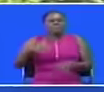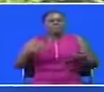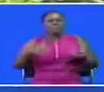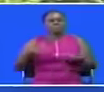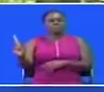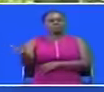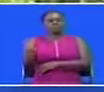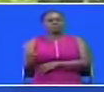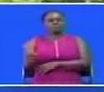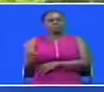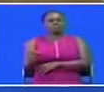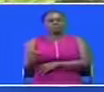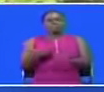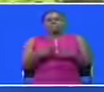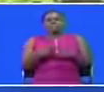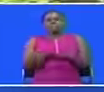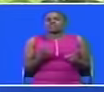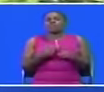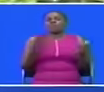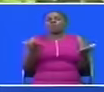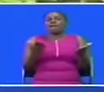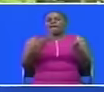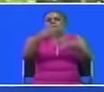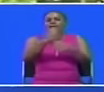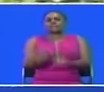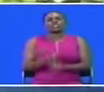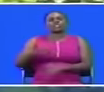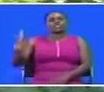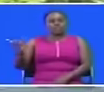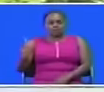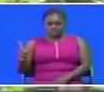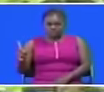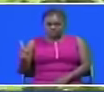yake. Lakini makampuni ni kule Nairobi sio?